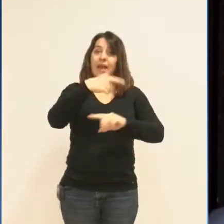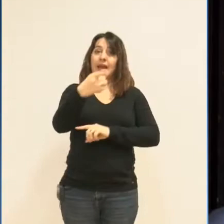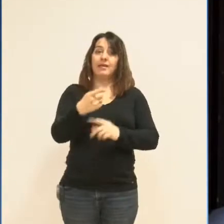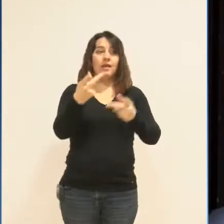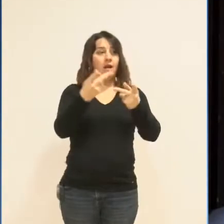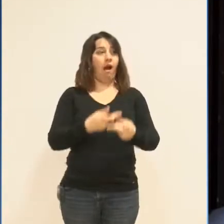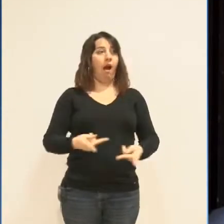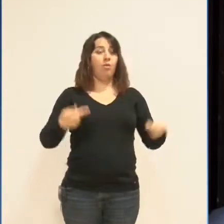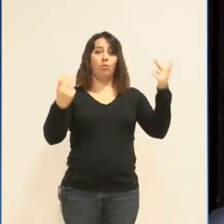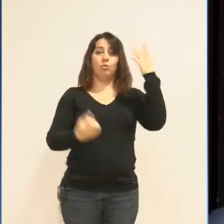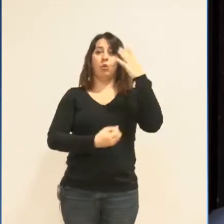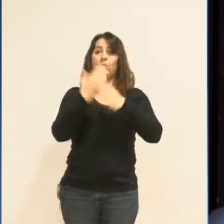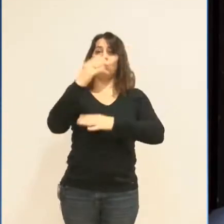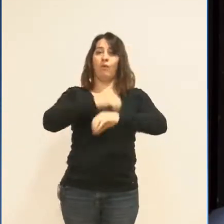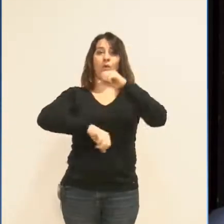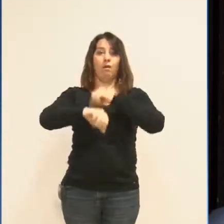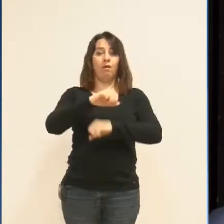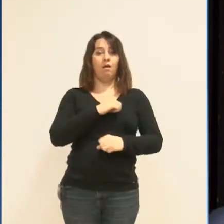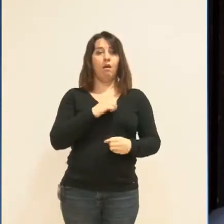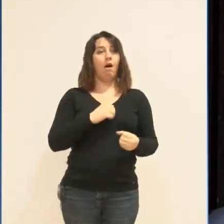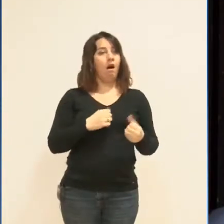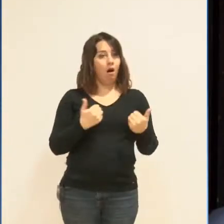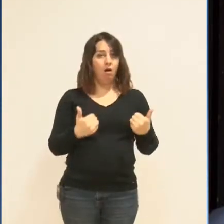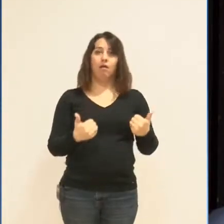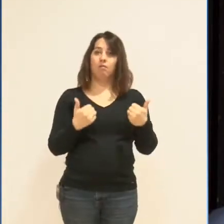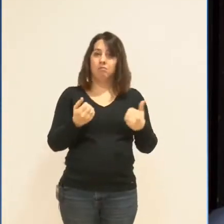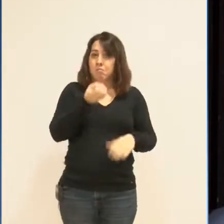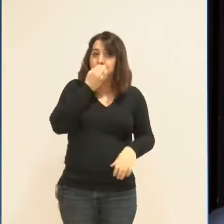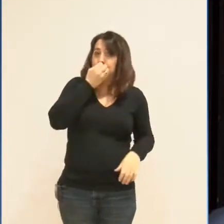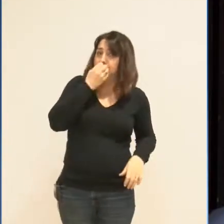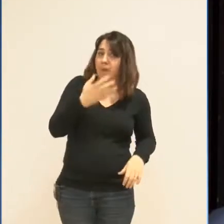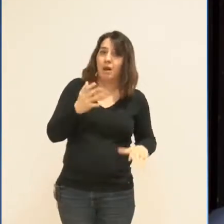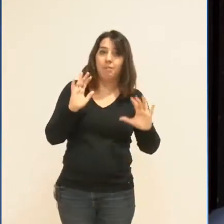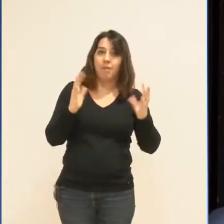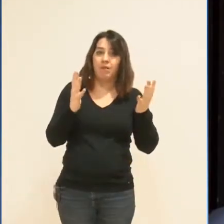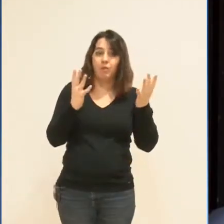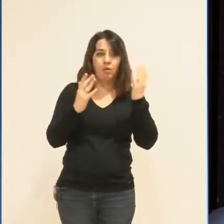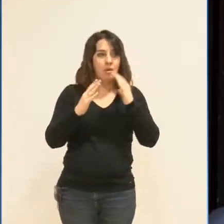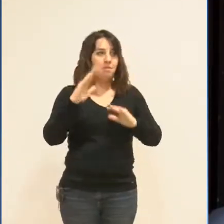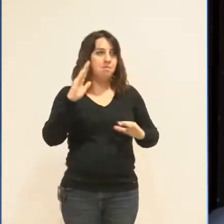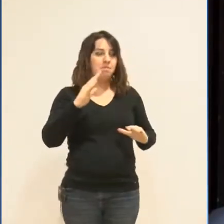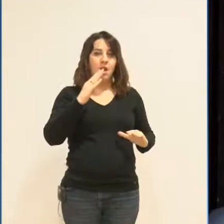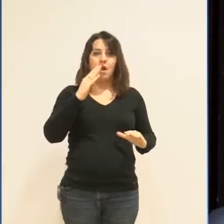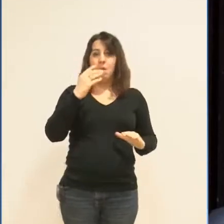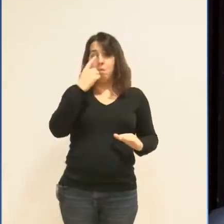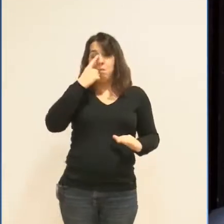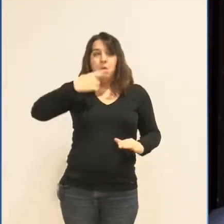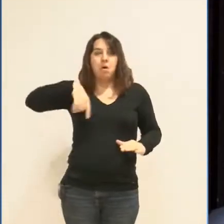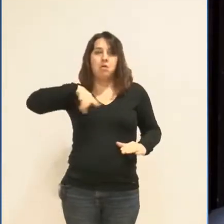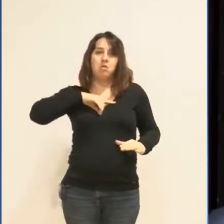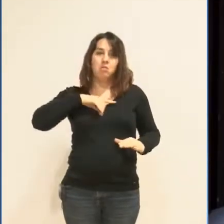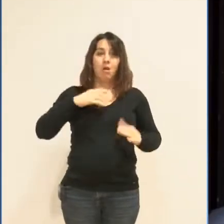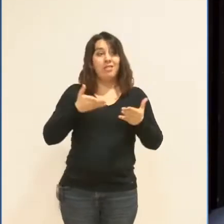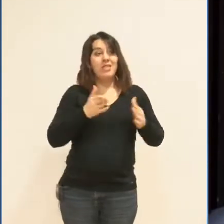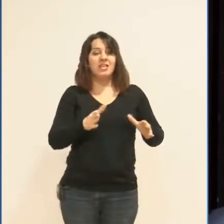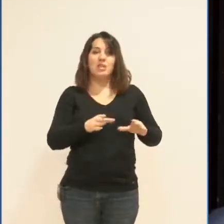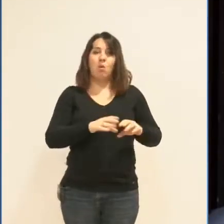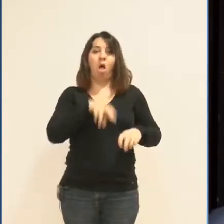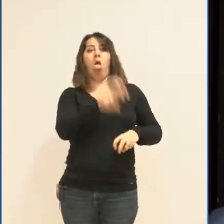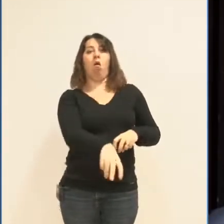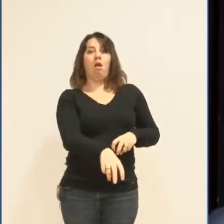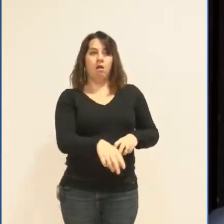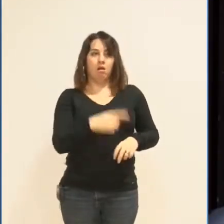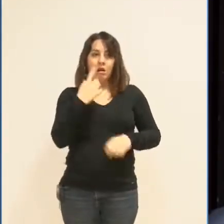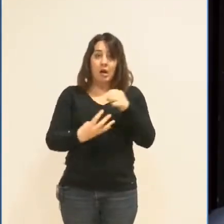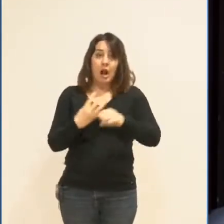dispositif. Nous nous en félicitons. Mais nous croyons réellement que la précipitation de votre décision a fait que pendant